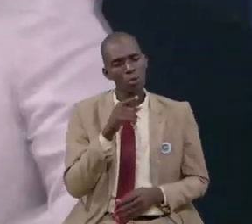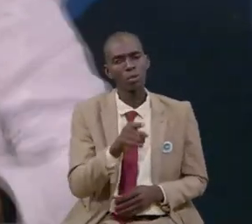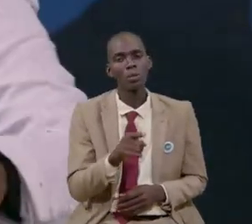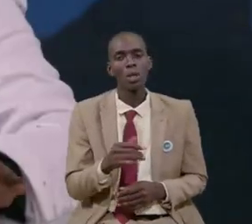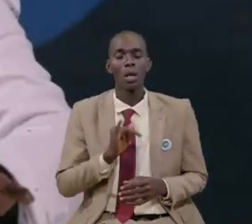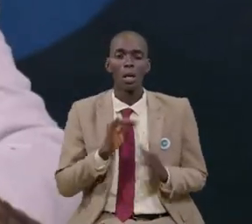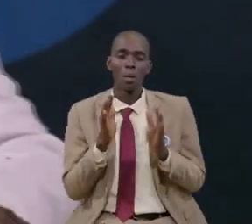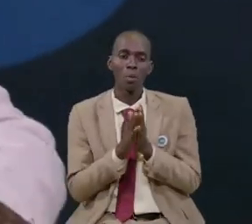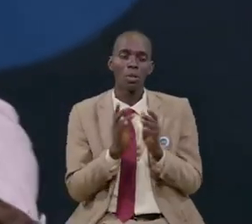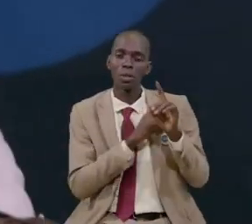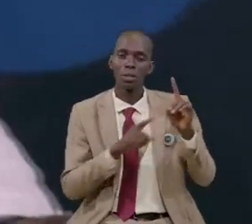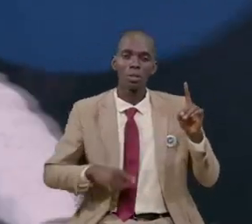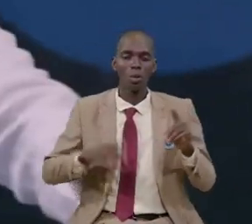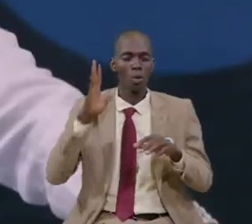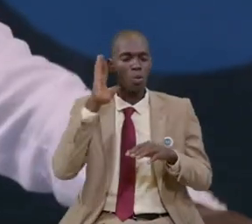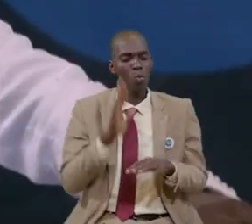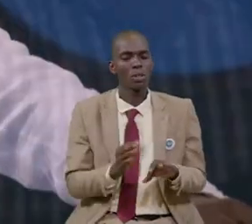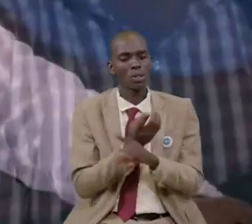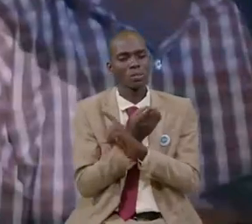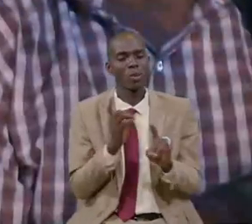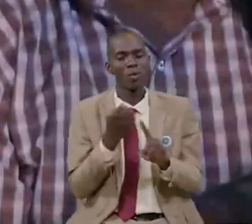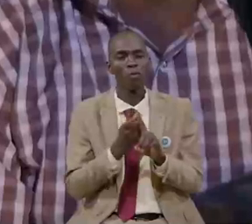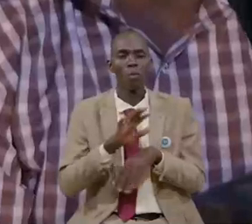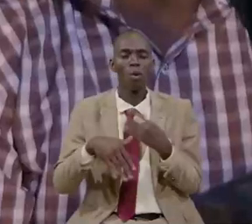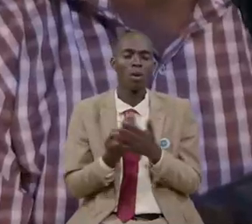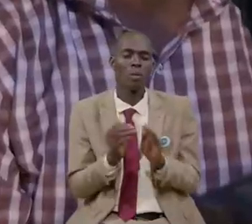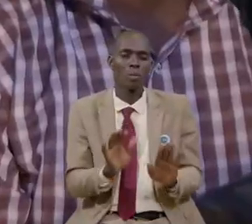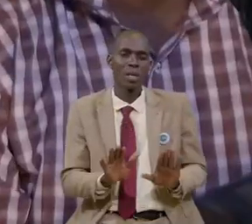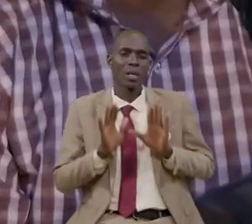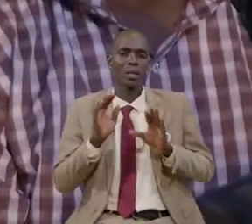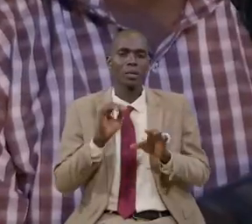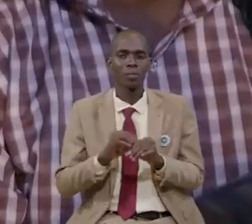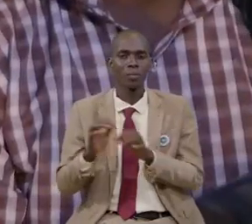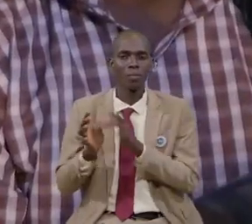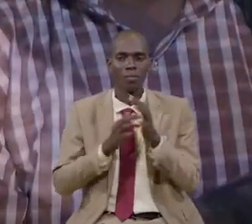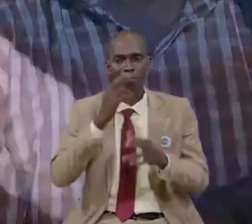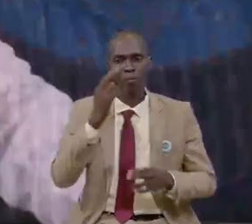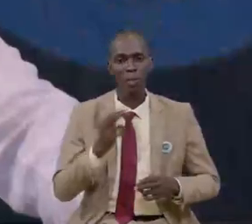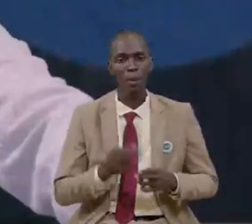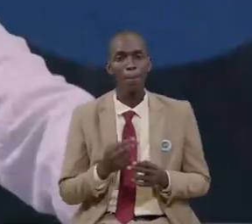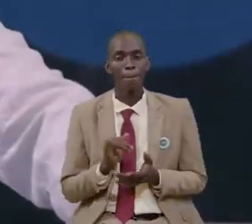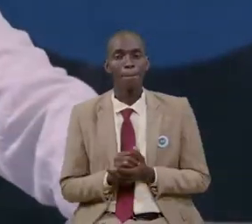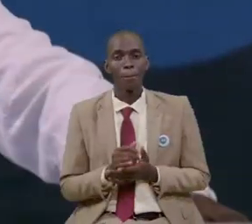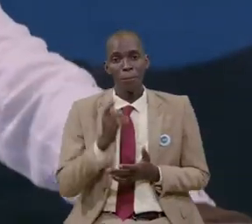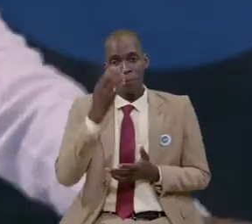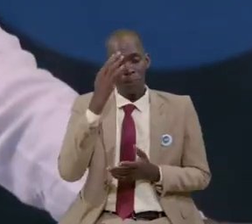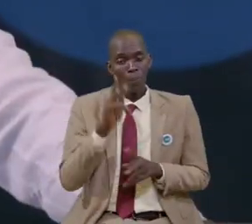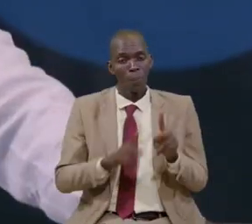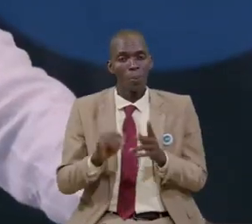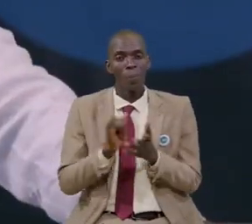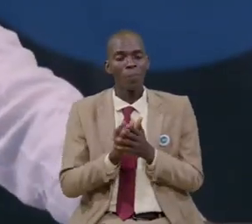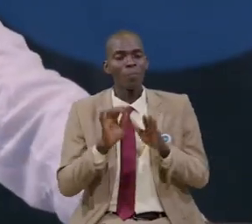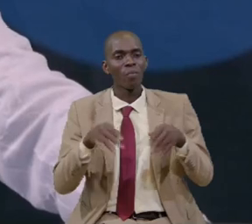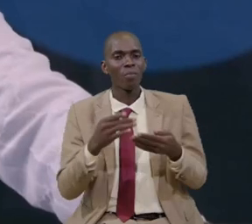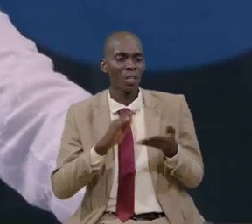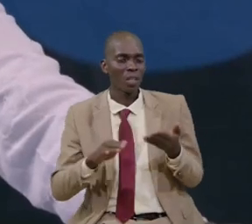est-ce que tu as l'estime de soi? Que le Seigneur nous délivre de toute forme de peur au nom de Jésus. Les gens qui donnent ces excuses, ils